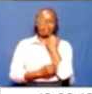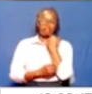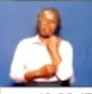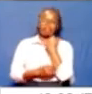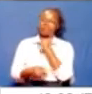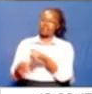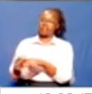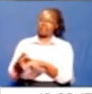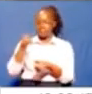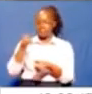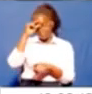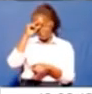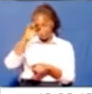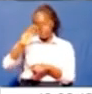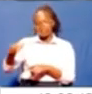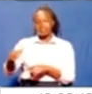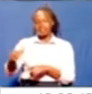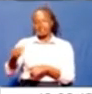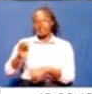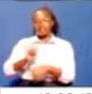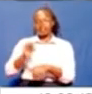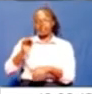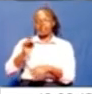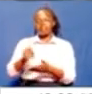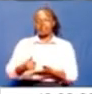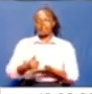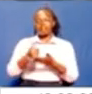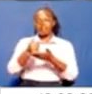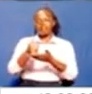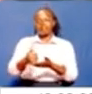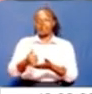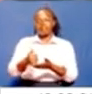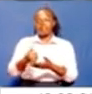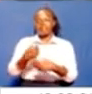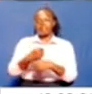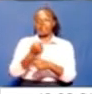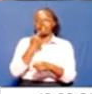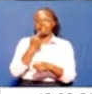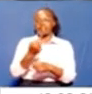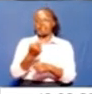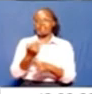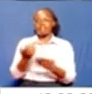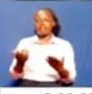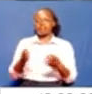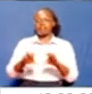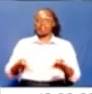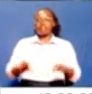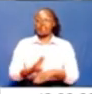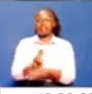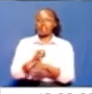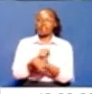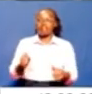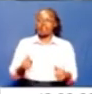wameitaka serikali ya kaunti ya Embu kuingilia kati kuhakikisha soko hilo limetumika ipasavyo.